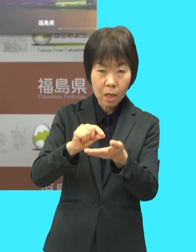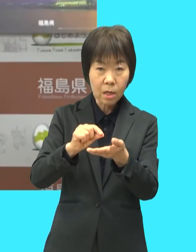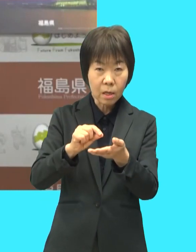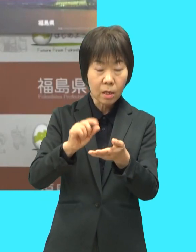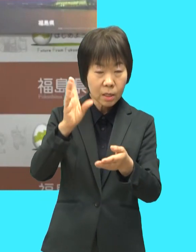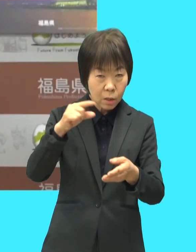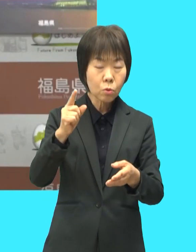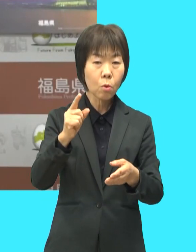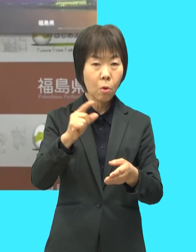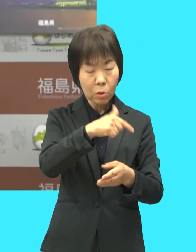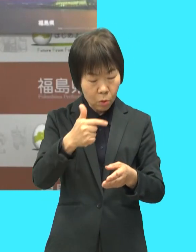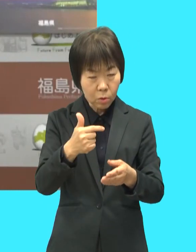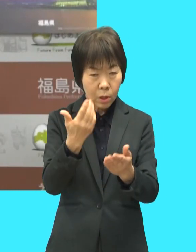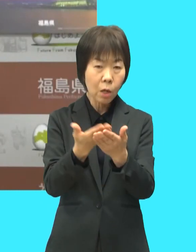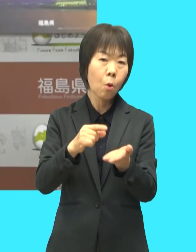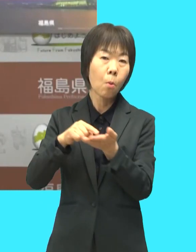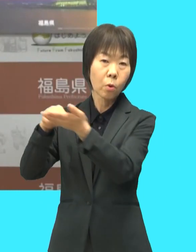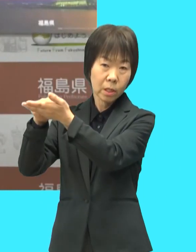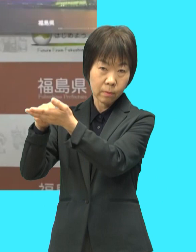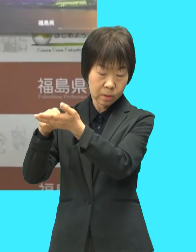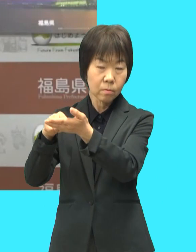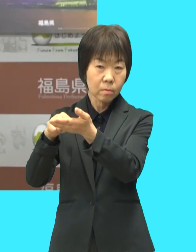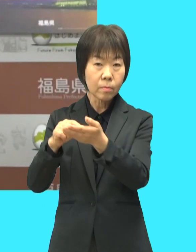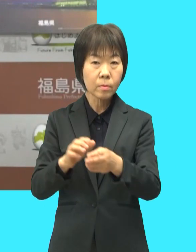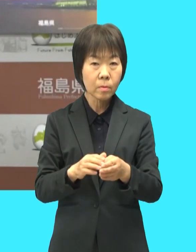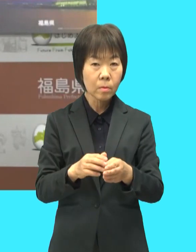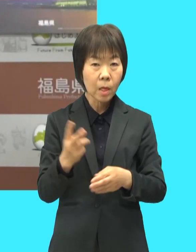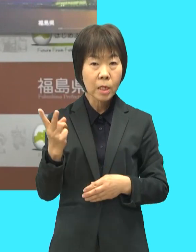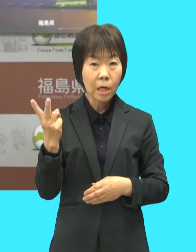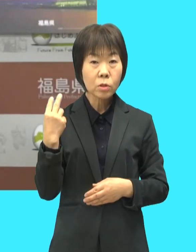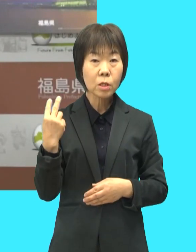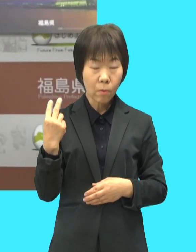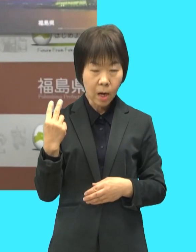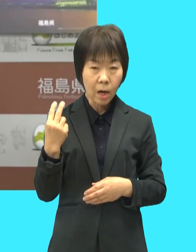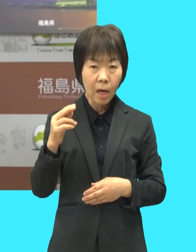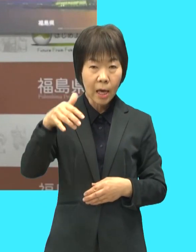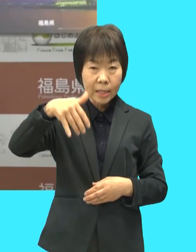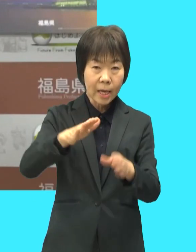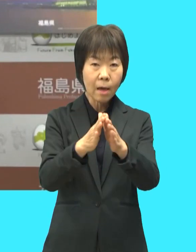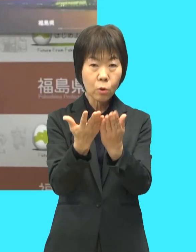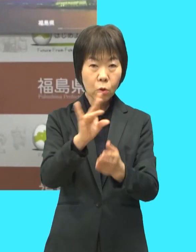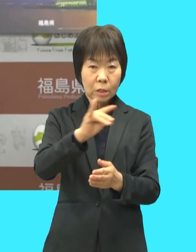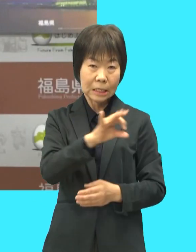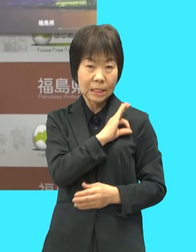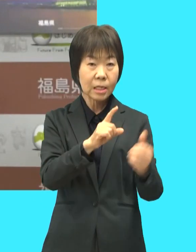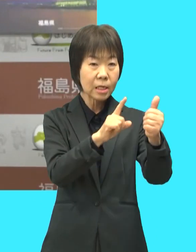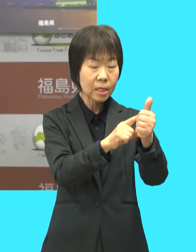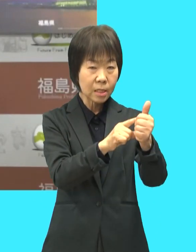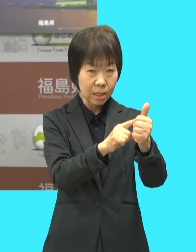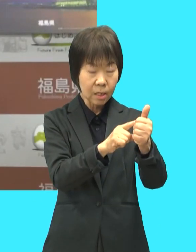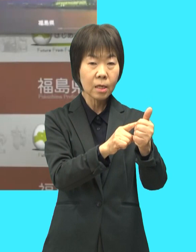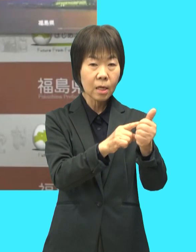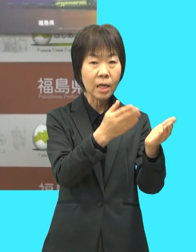県のさまざまな要望を行っています。また一昨日には根本議員に対してお話をしまして